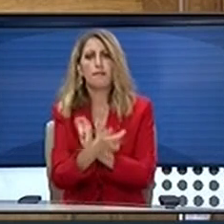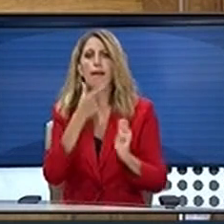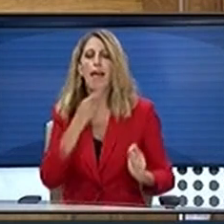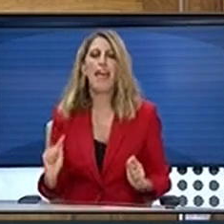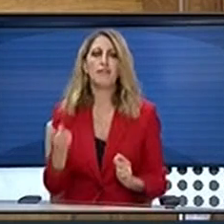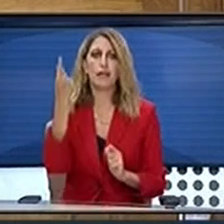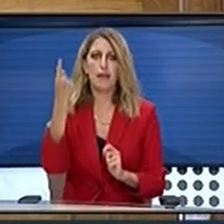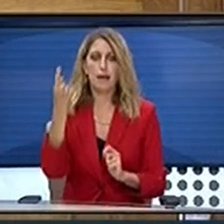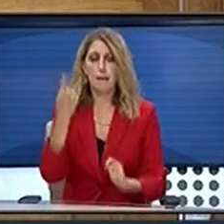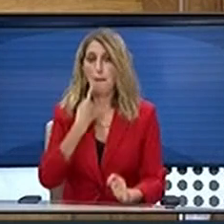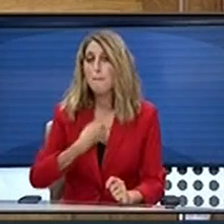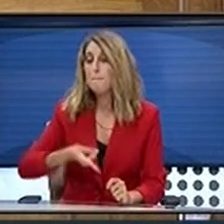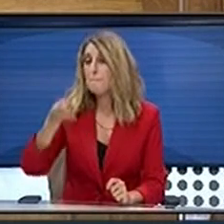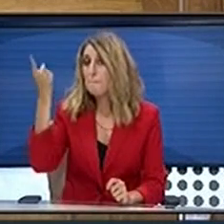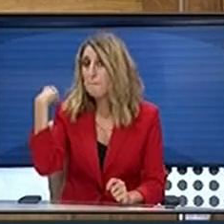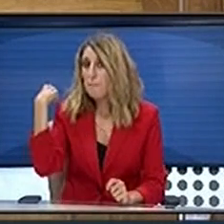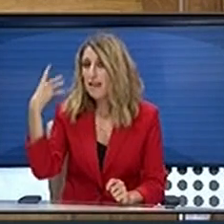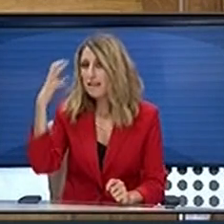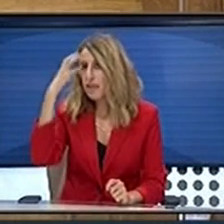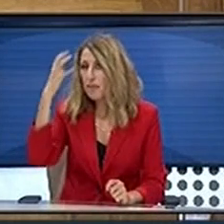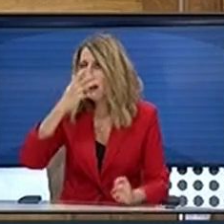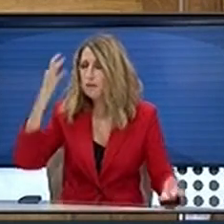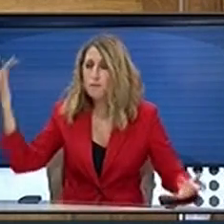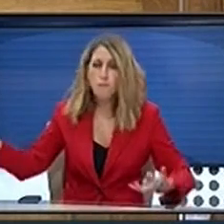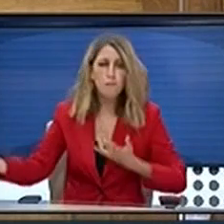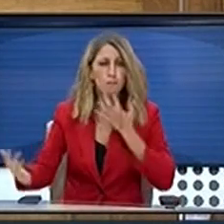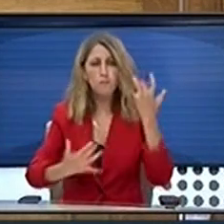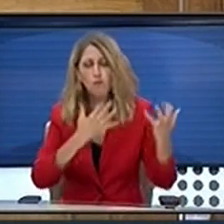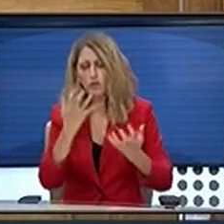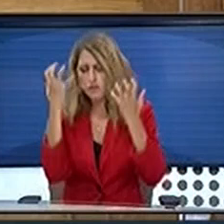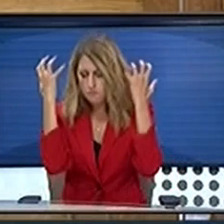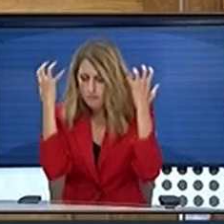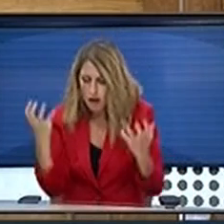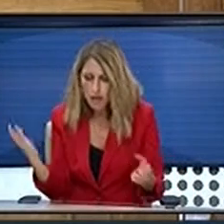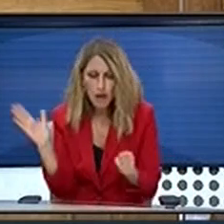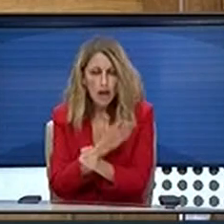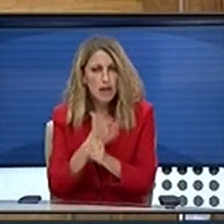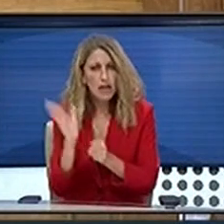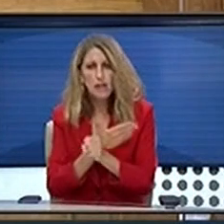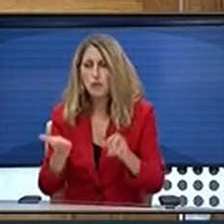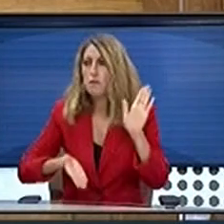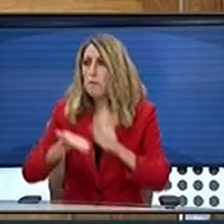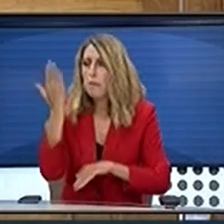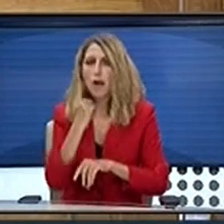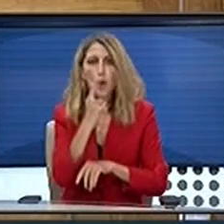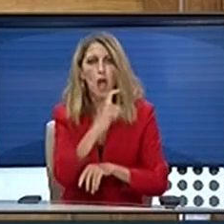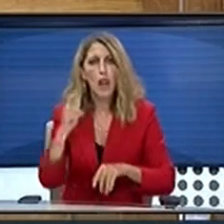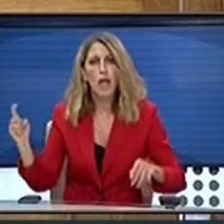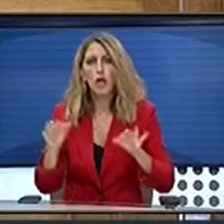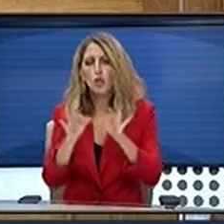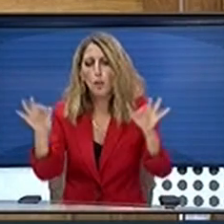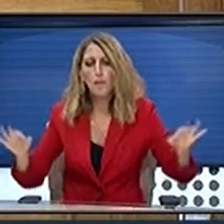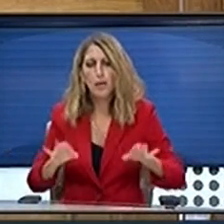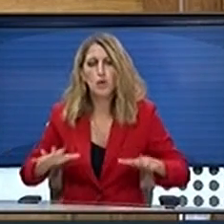με θάρρος δημόσια για τις καταστροφικές πυρκαγιές, οι οποίες αφάνισαν παραπάνω από ένα εκατομμύριο στρέμματα. Ανέλαβα με